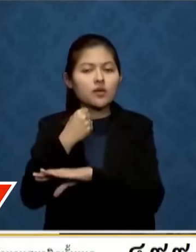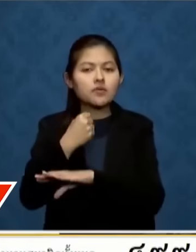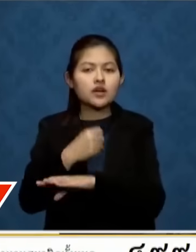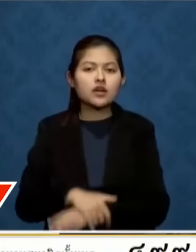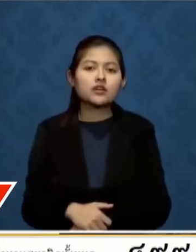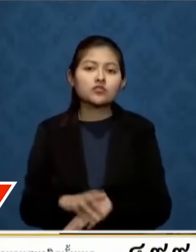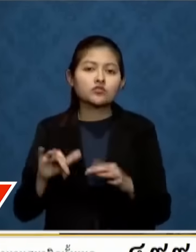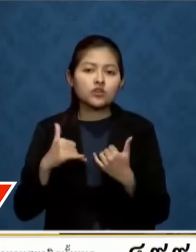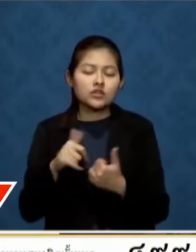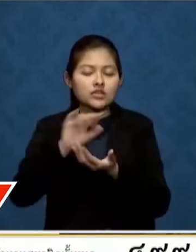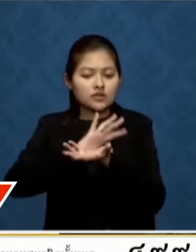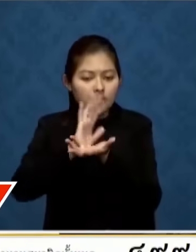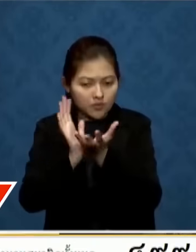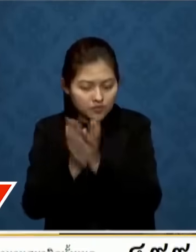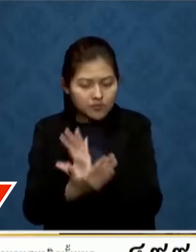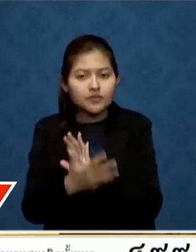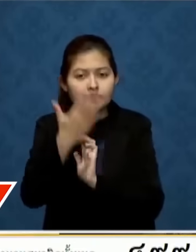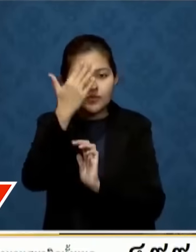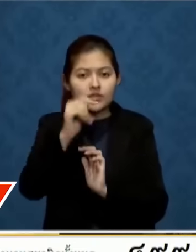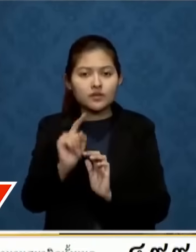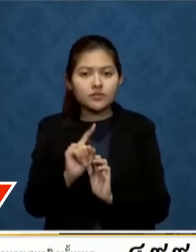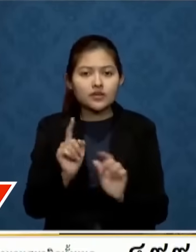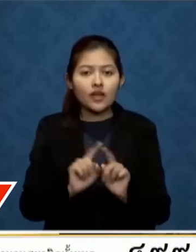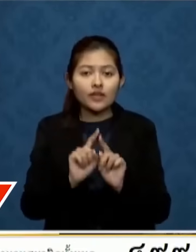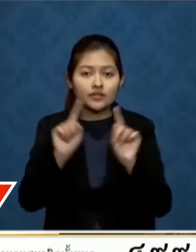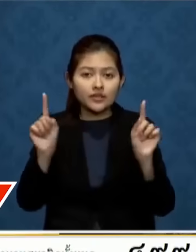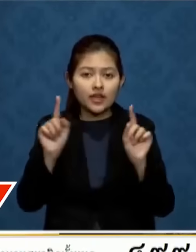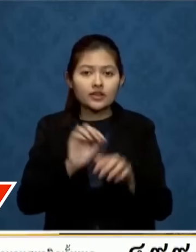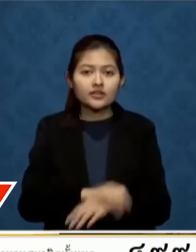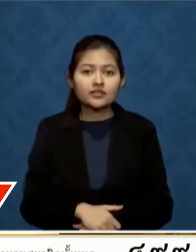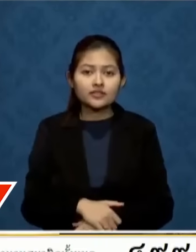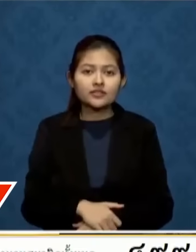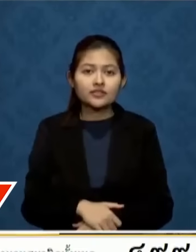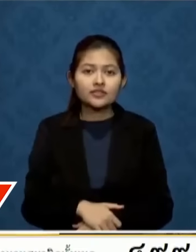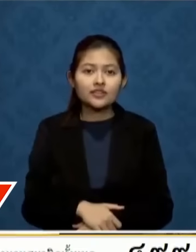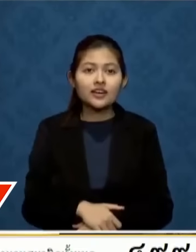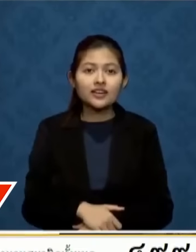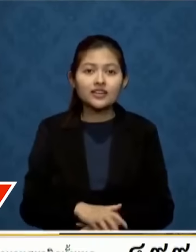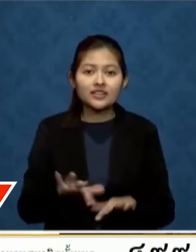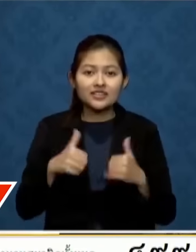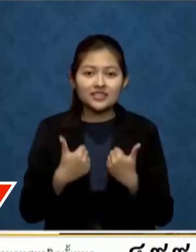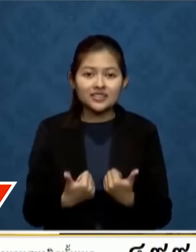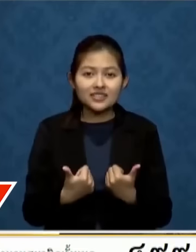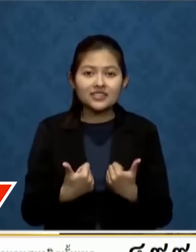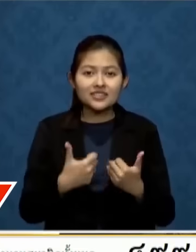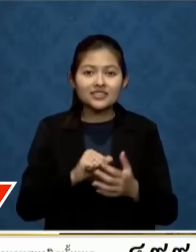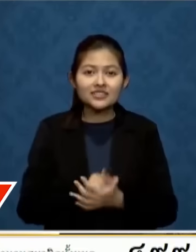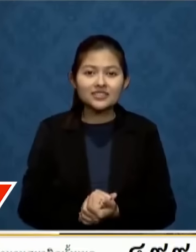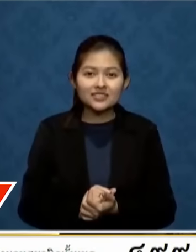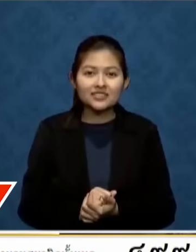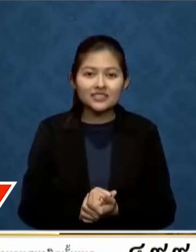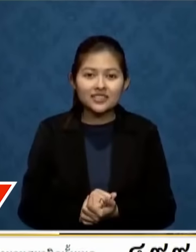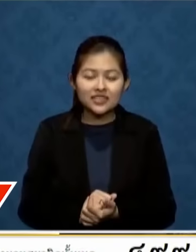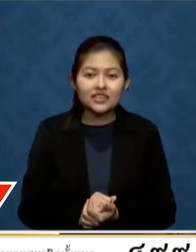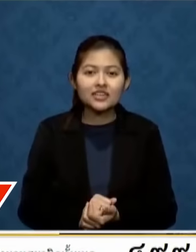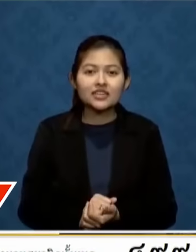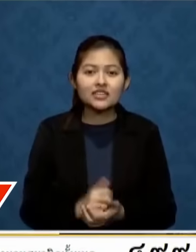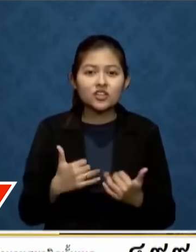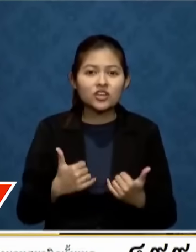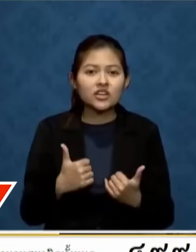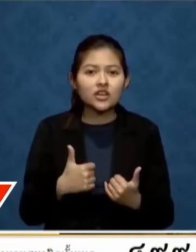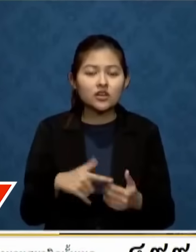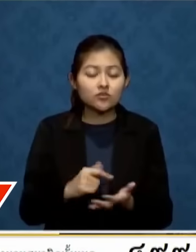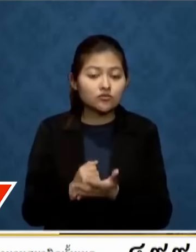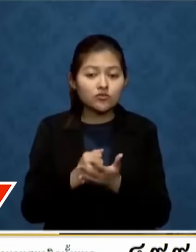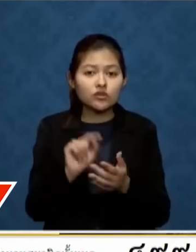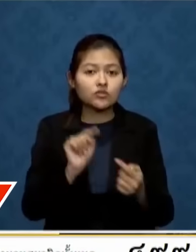มันคือการต้องปรับตัวแล้วค่ะเพราะว่าบริบทมันเปลี่ยนไปท่านประธานคะตอนนี้เรามีเทคโนโลยีหลายๆอย่างนะคะที่จะเข้ามาช่วยในการ